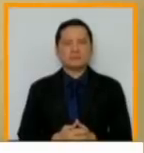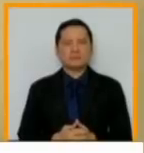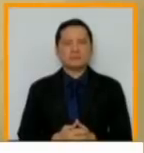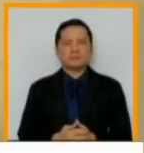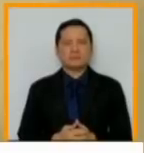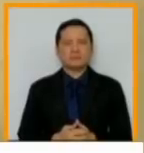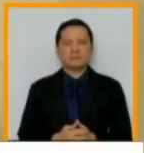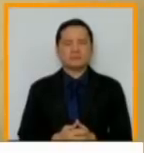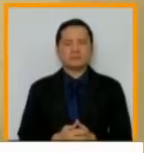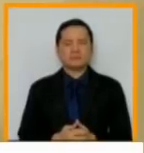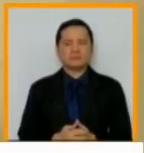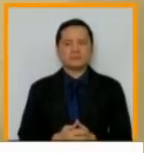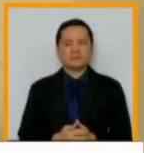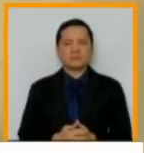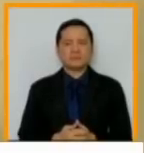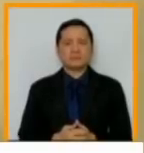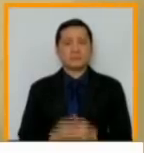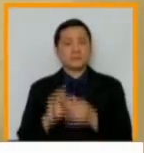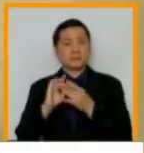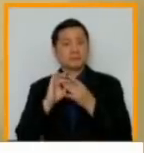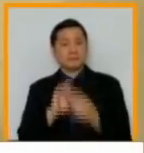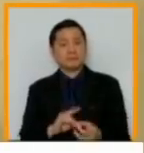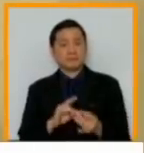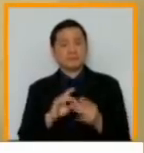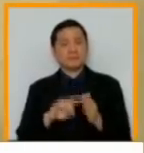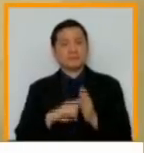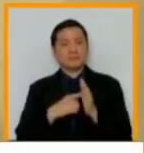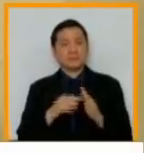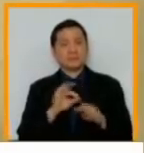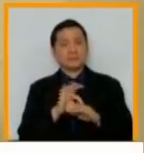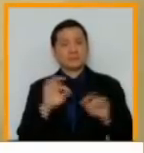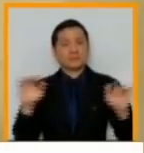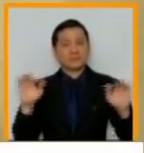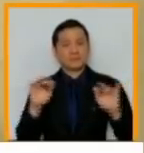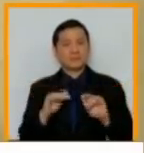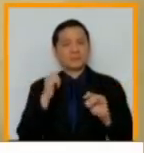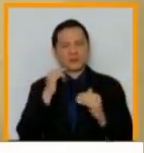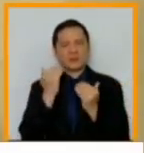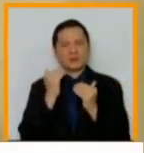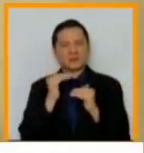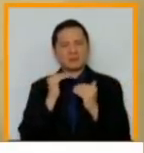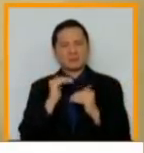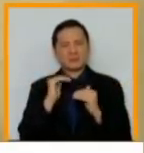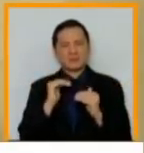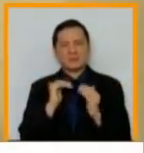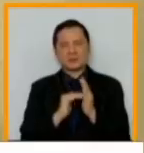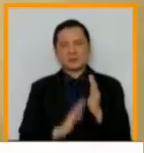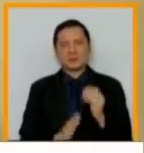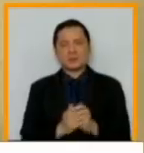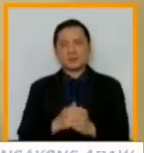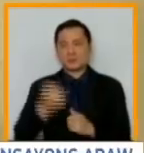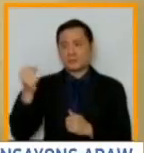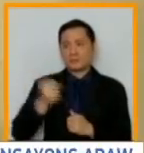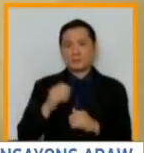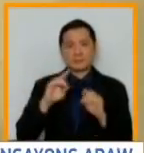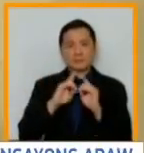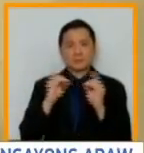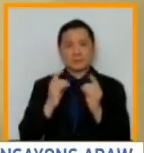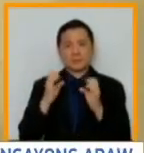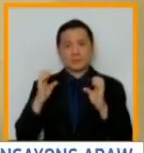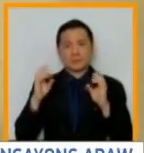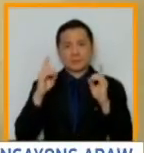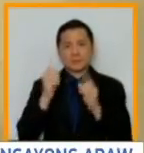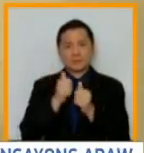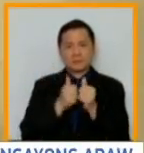Kaugnay po ng pagsisimula ng pilot run ng limited face-to-face ngayong araw, makakapanay po natin si DepEd o Department of Education